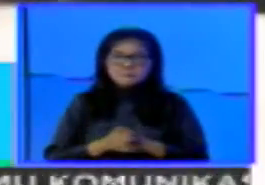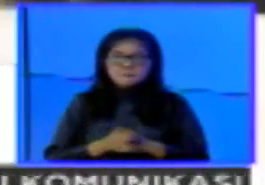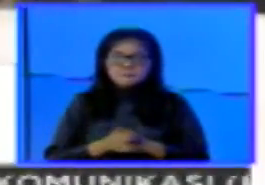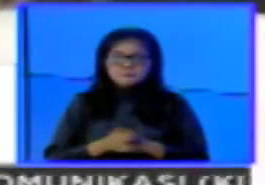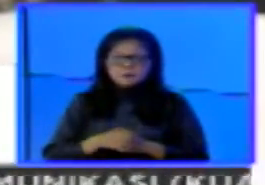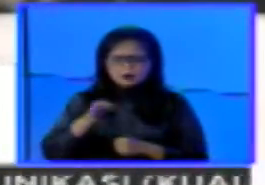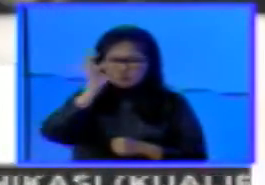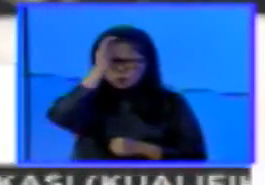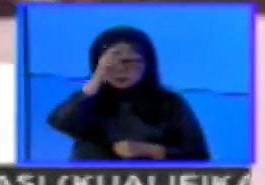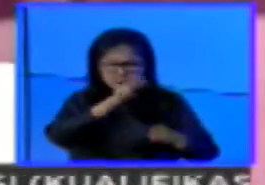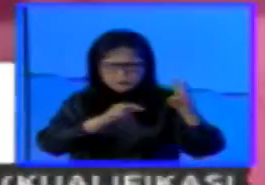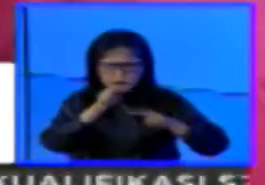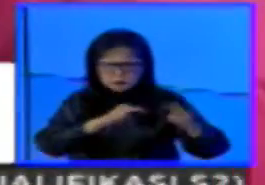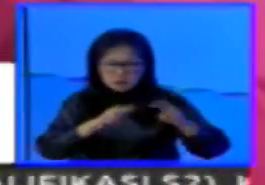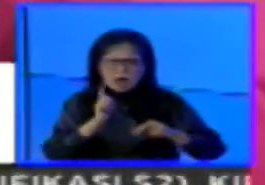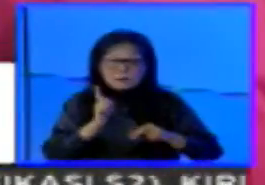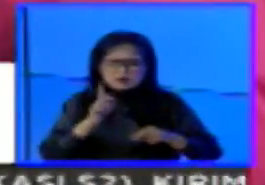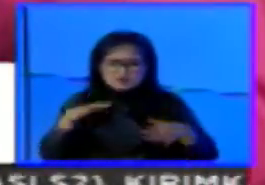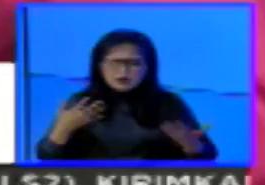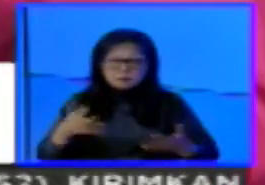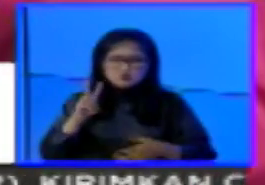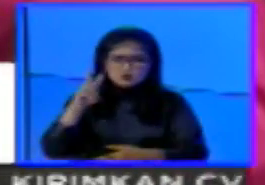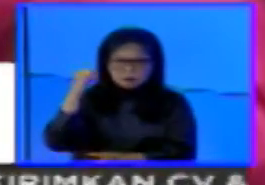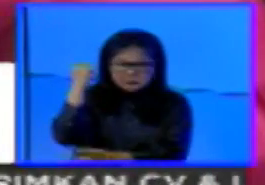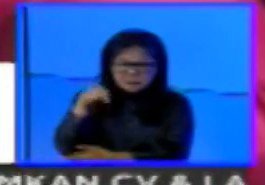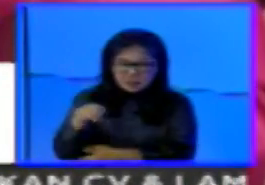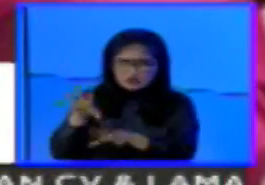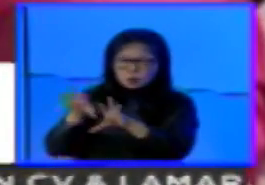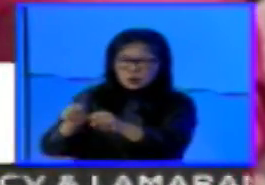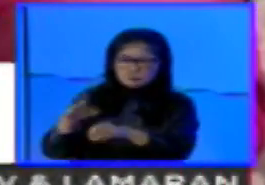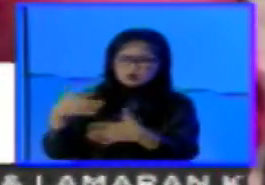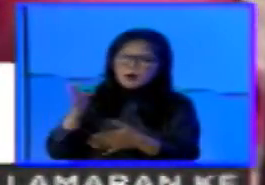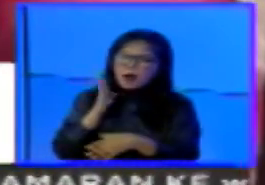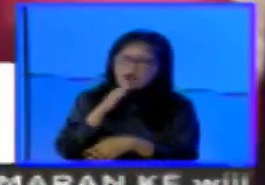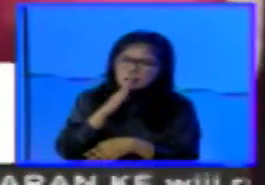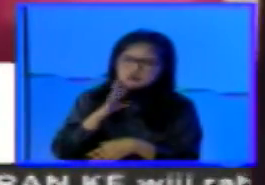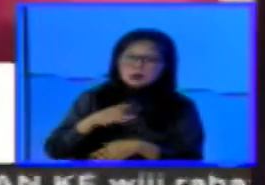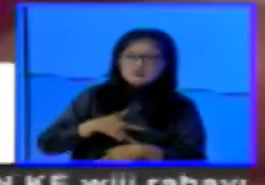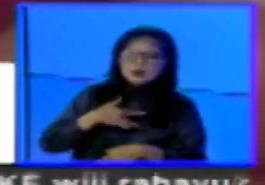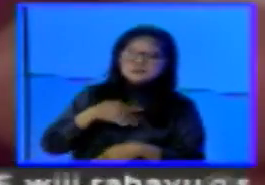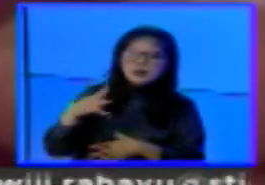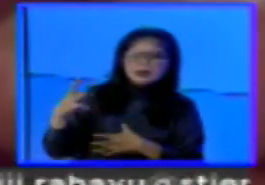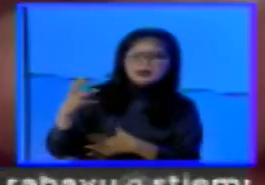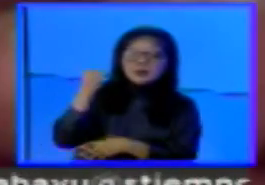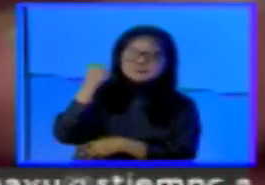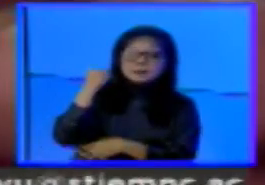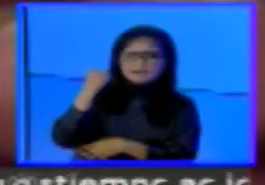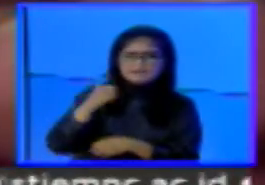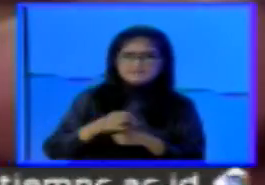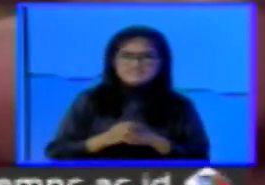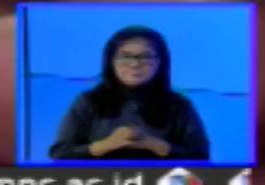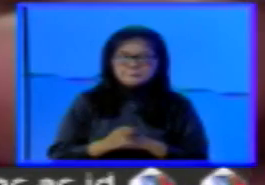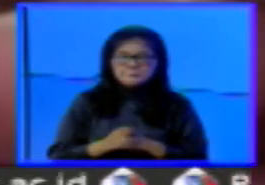Polisi masih mendalami motif kedua tersangka. Keduanya telah ditahan karena alasan ancaman darurat. Dari